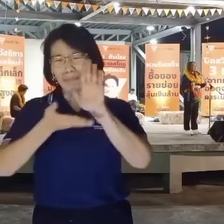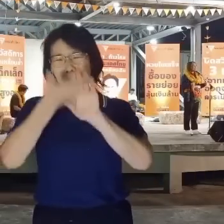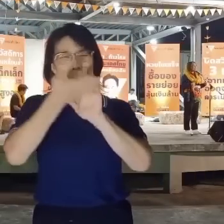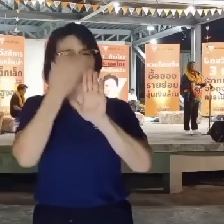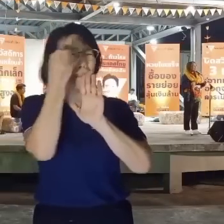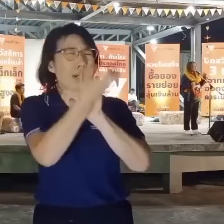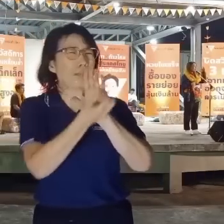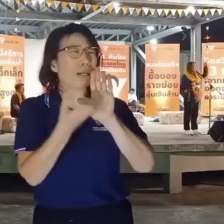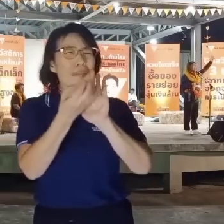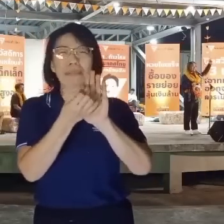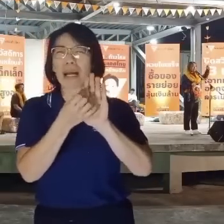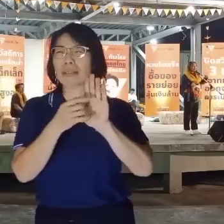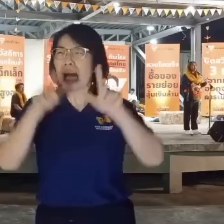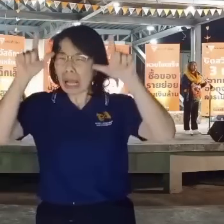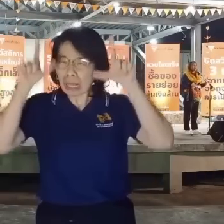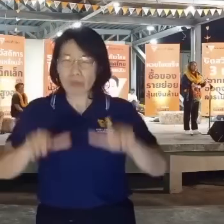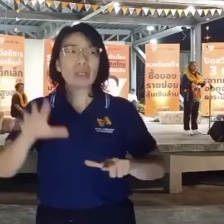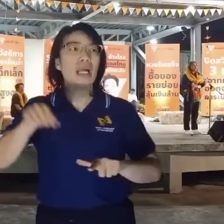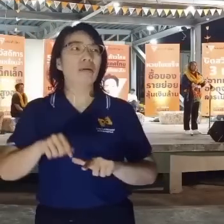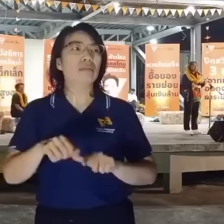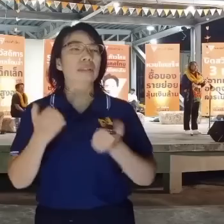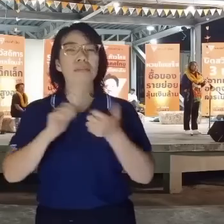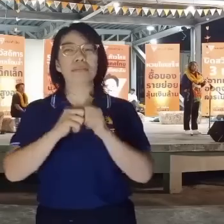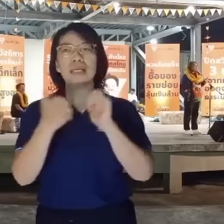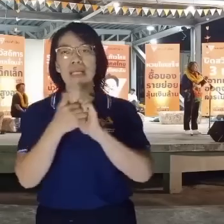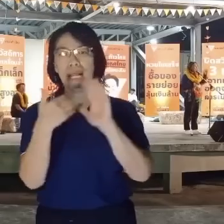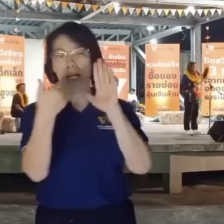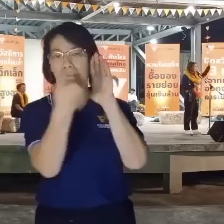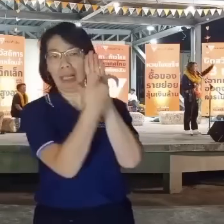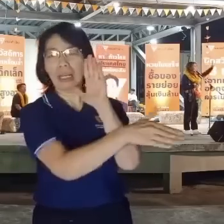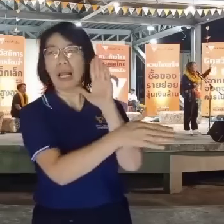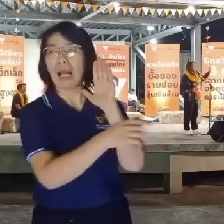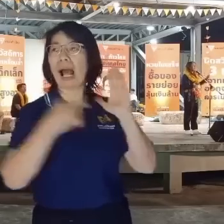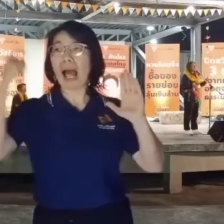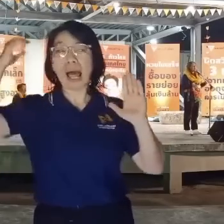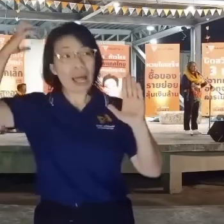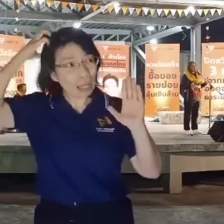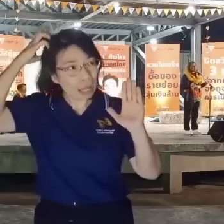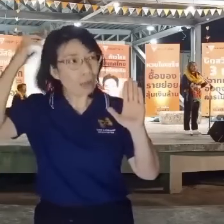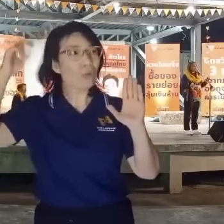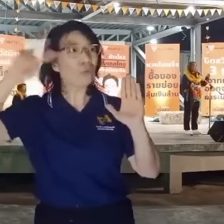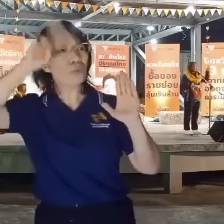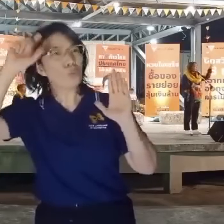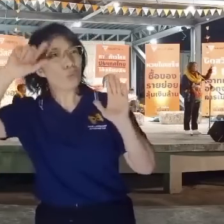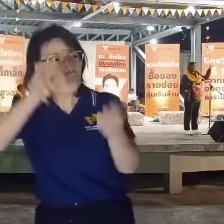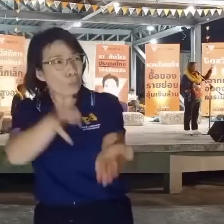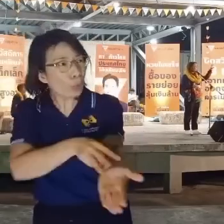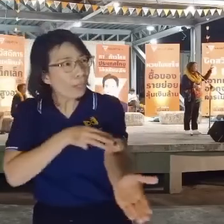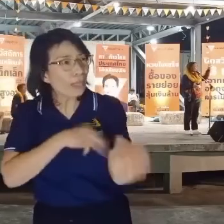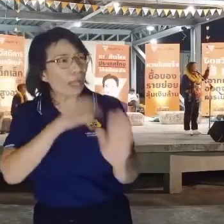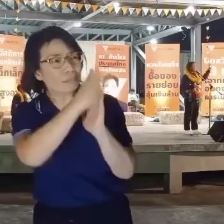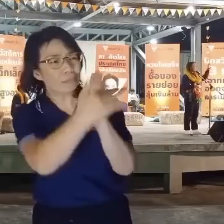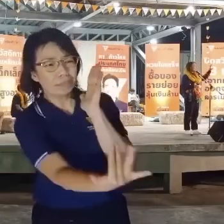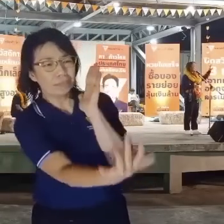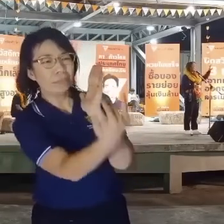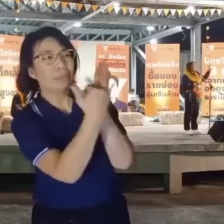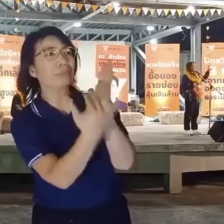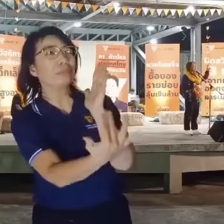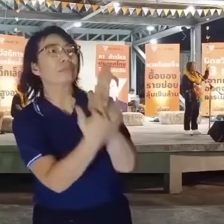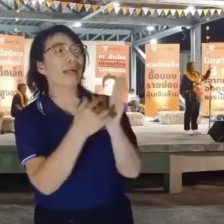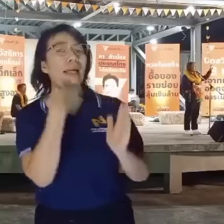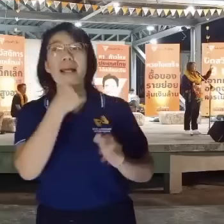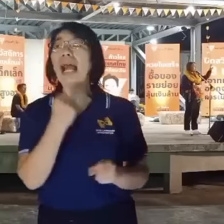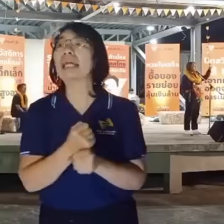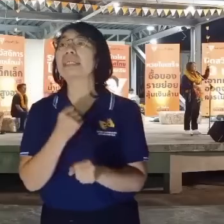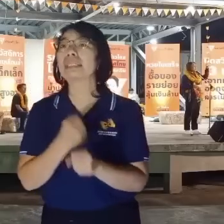อนนี้มันมาจากนอกประเทศมันมาจากพื้นที่ชายแดนซึ่งเราก็รู้ว่าใครเป็นค